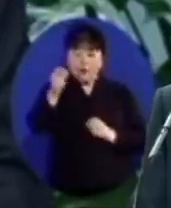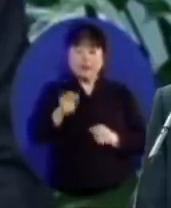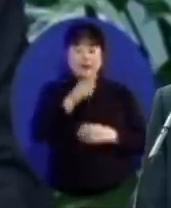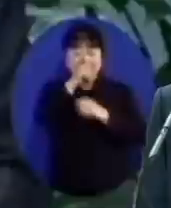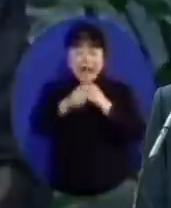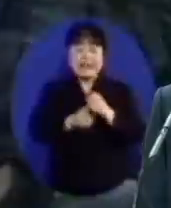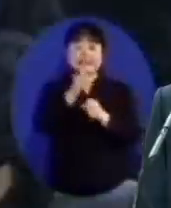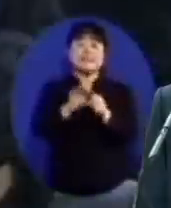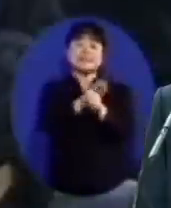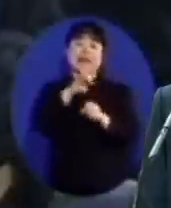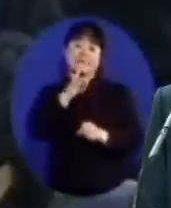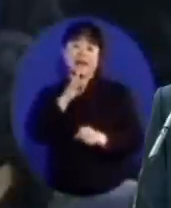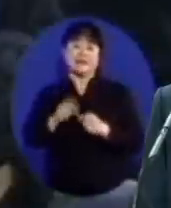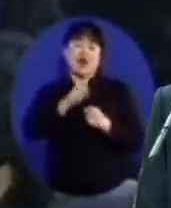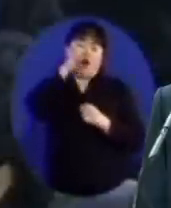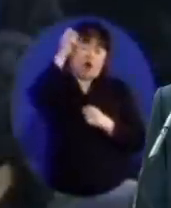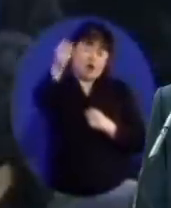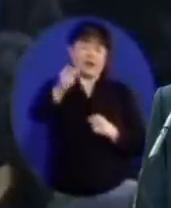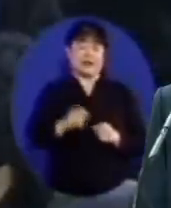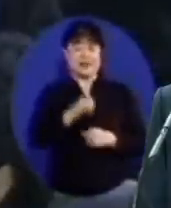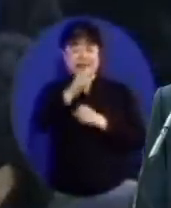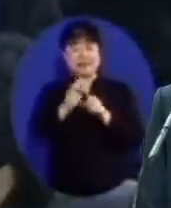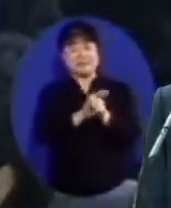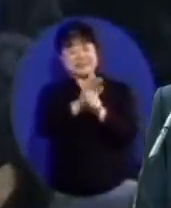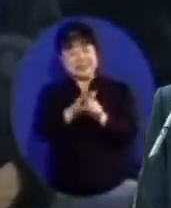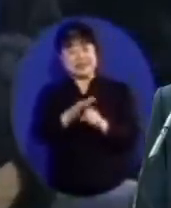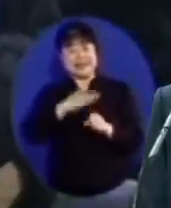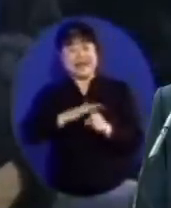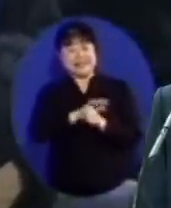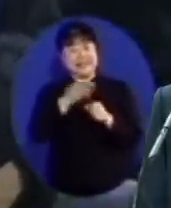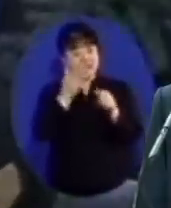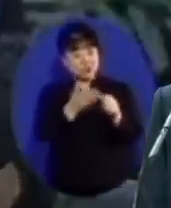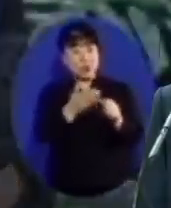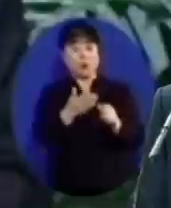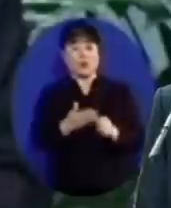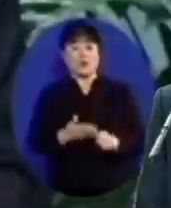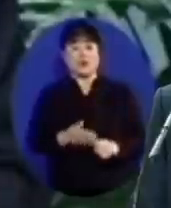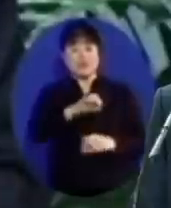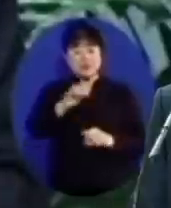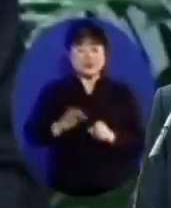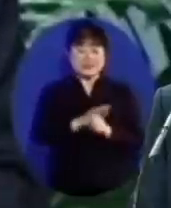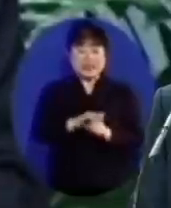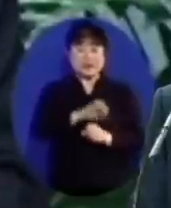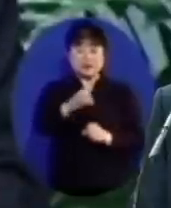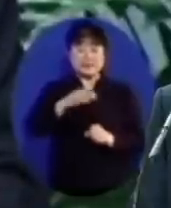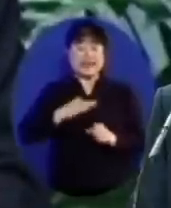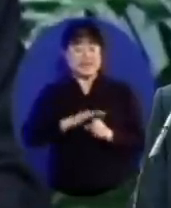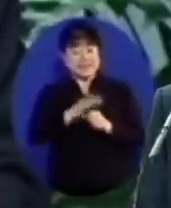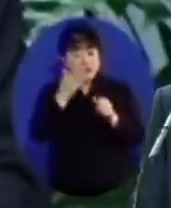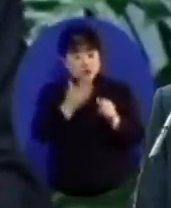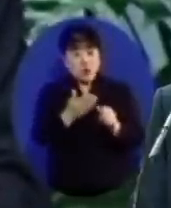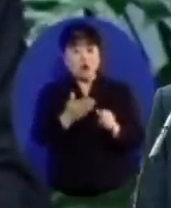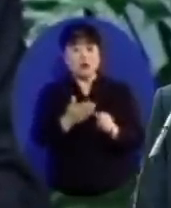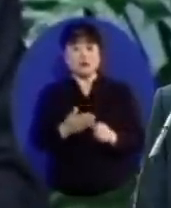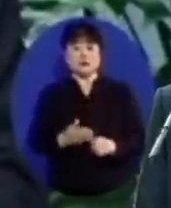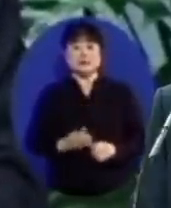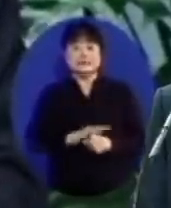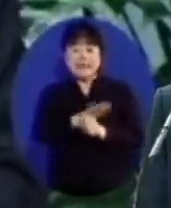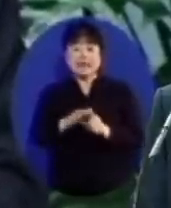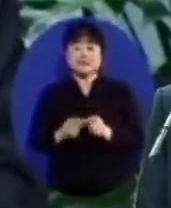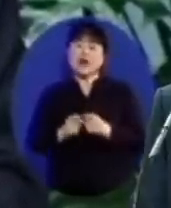하나님의 사랑뿐인 것입니다. 내가 하나님을 사랑하고 하나님이 나를 사랑하고 내가 이웃을 사랑하고 이웃이 나를 사랑한다면 그